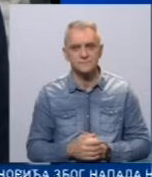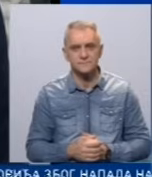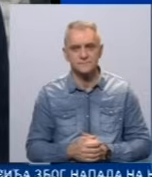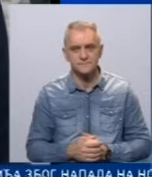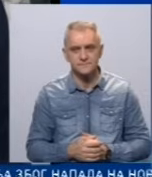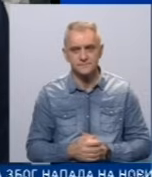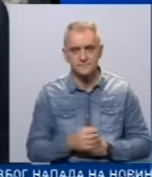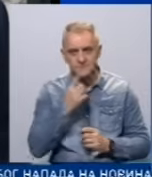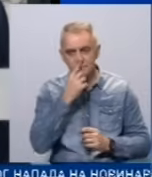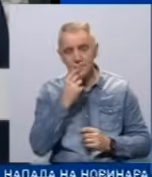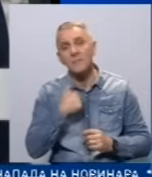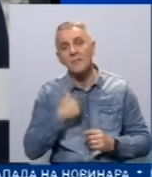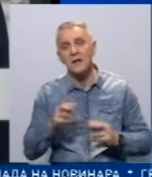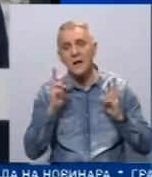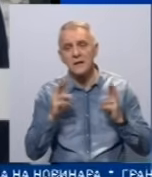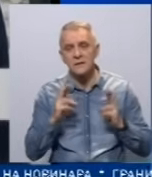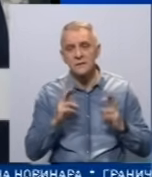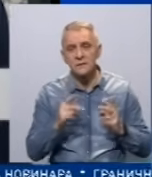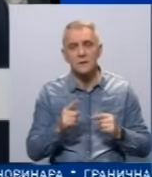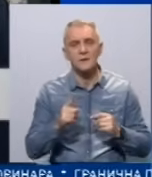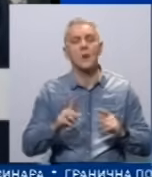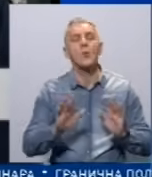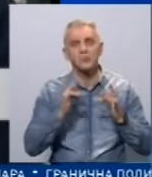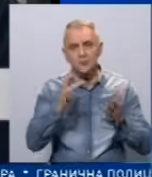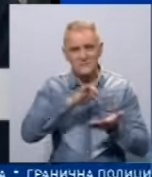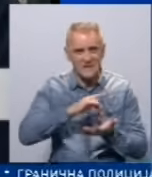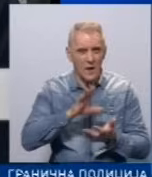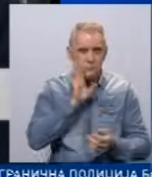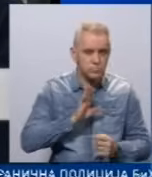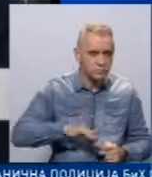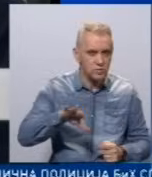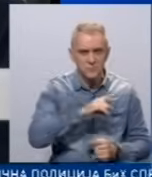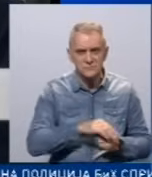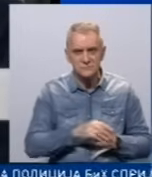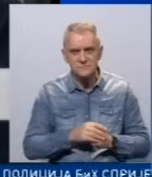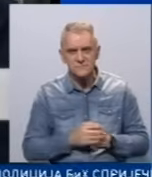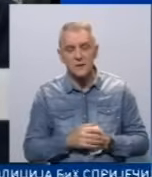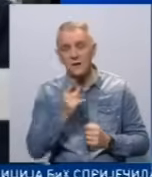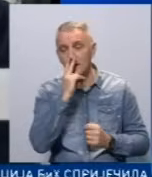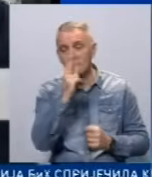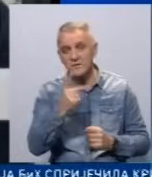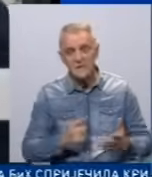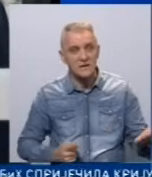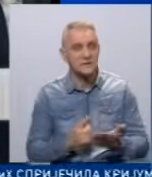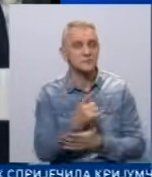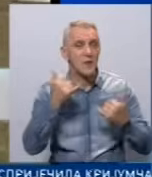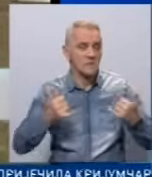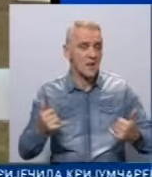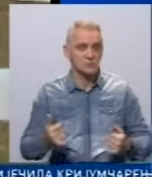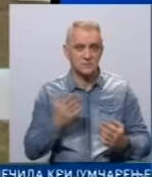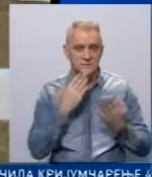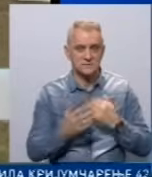vlasti. Ja se nadam da će uskoro i Dobretići, i Središnja Bosna i sav bugarski kraj vidjeti rezultate ovog današnjeg